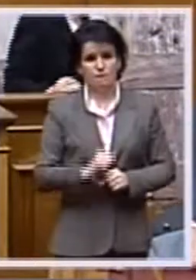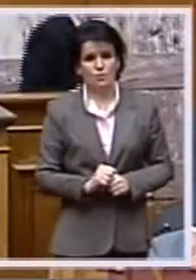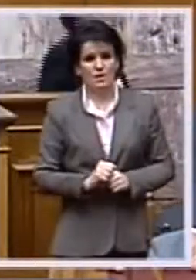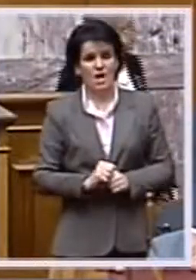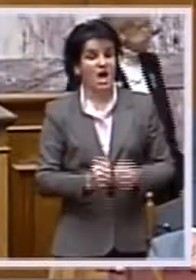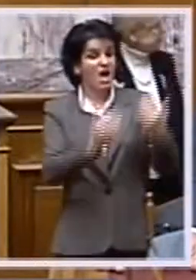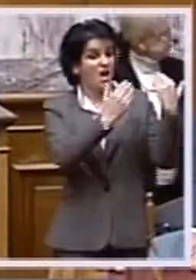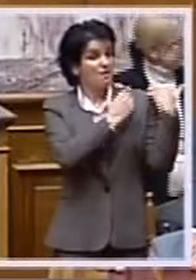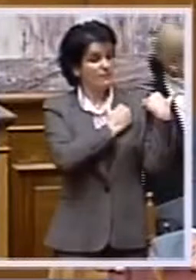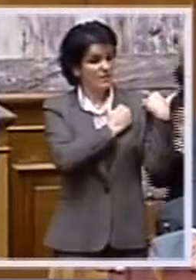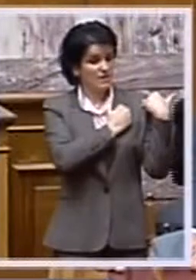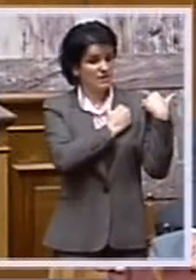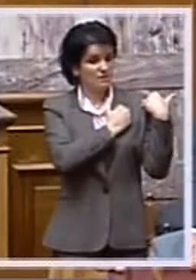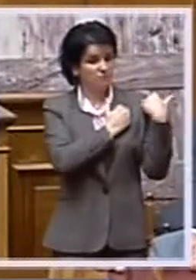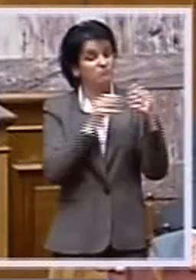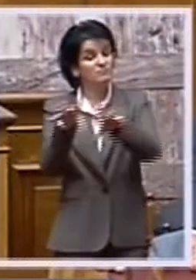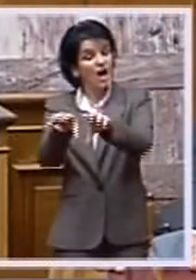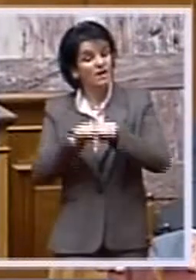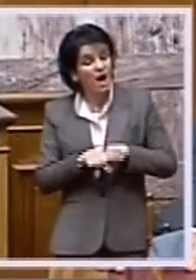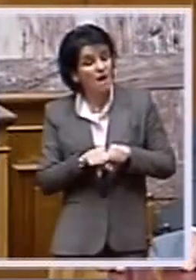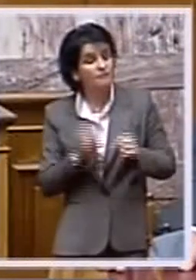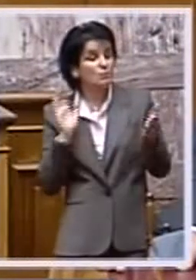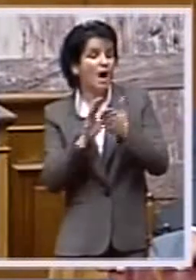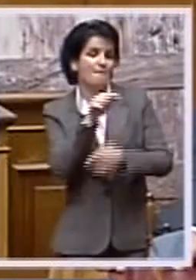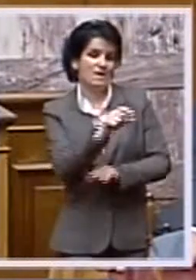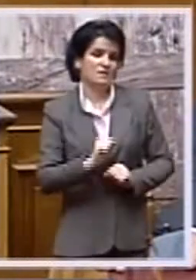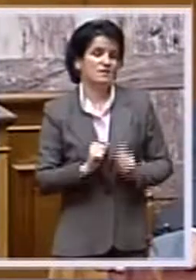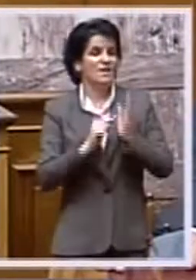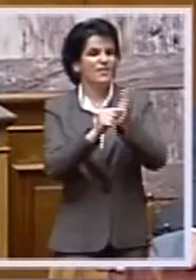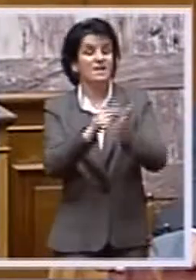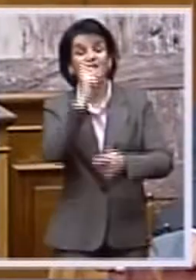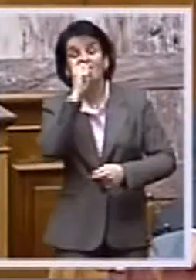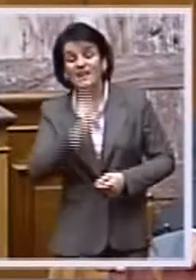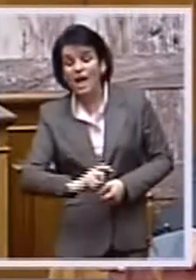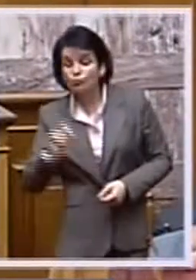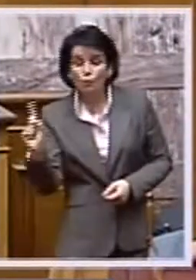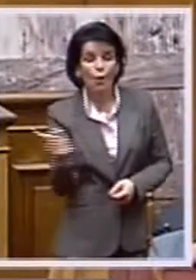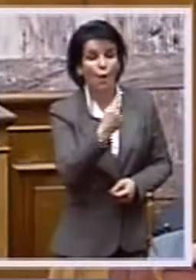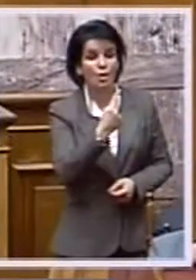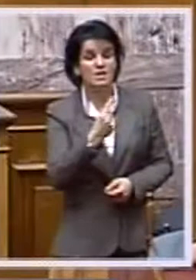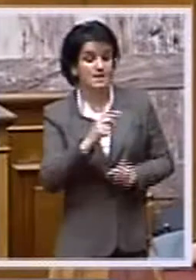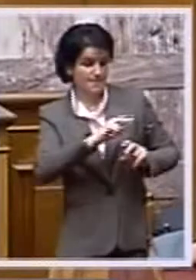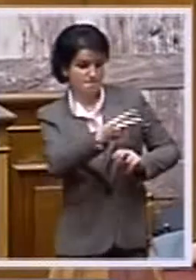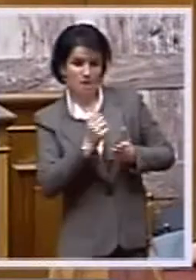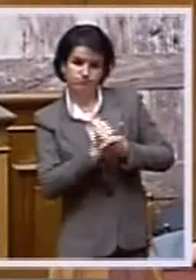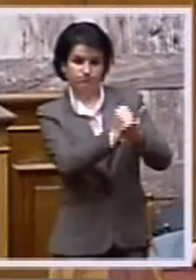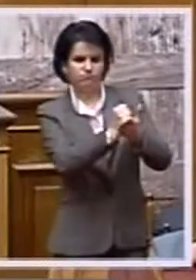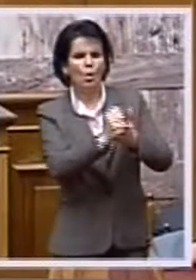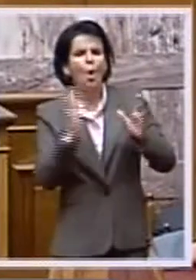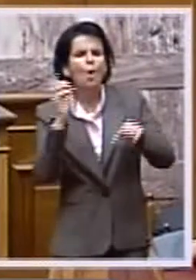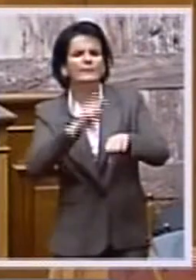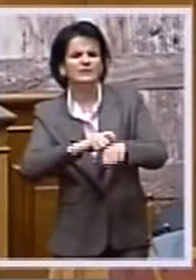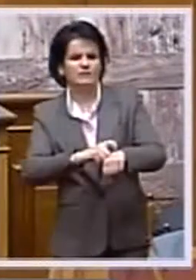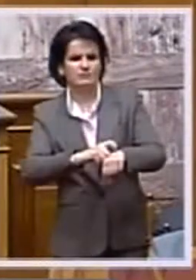την ευθύνη που οφείλουμε να αναλαμβάνουμε απέναντί σας. Αναδείξατε το χρέος όλων μας να είμαστε δίπλα σας σε κάθε